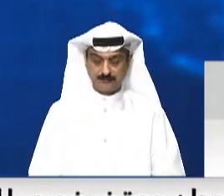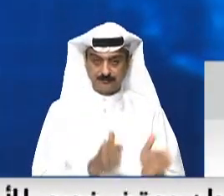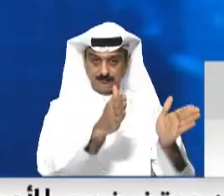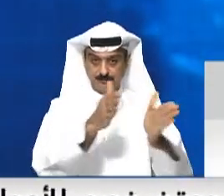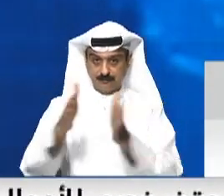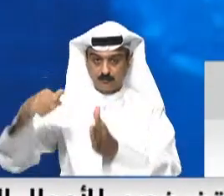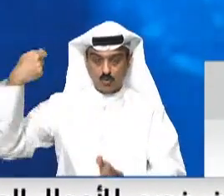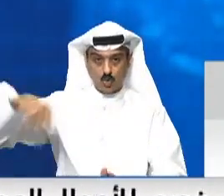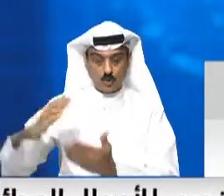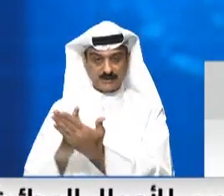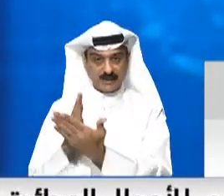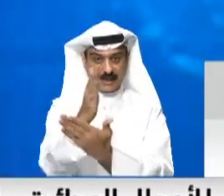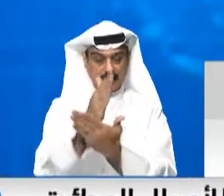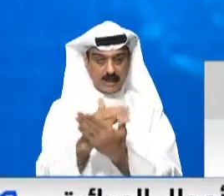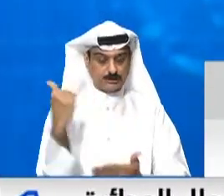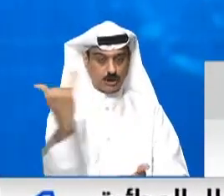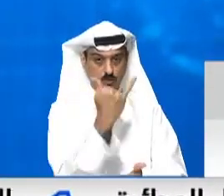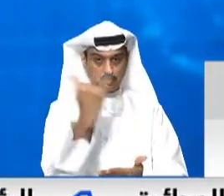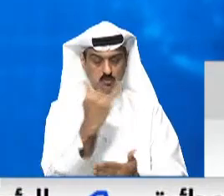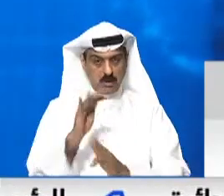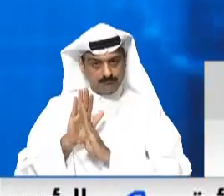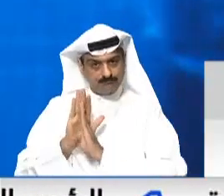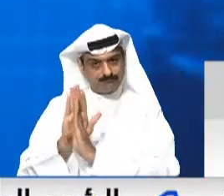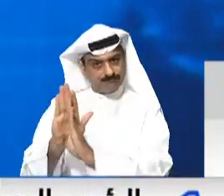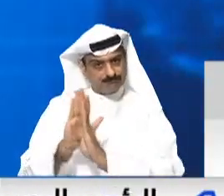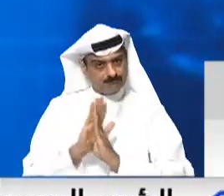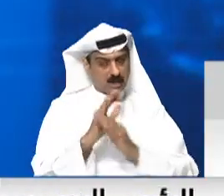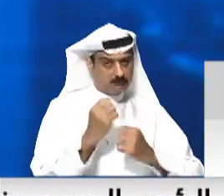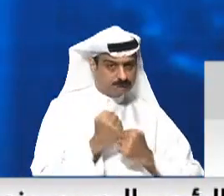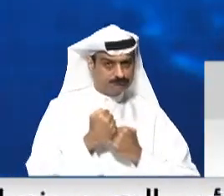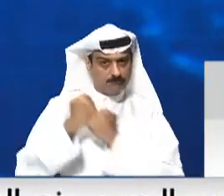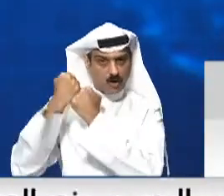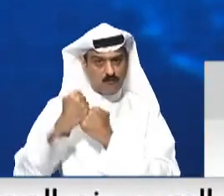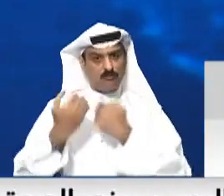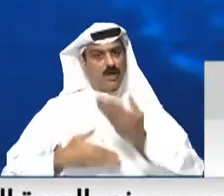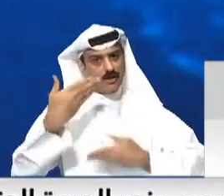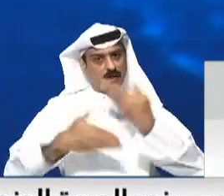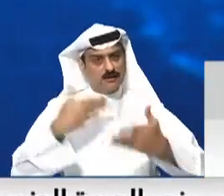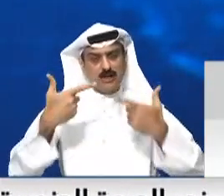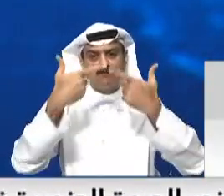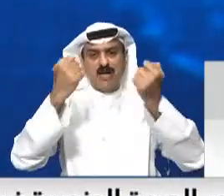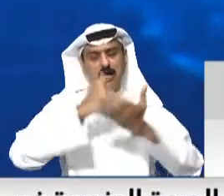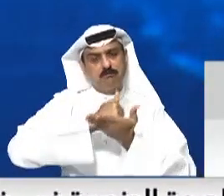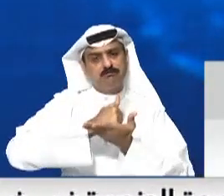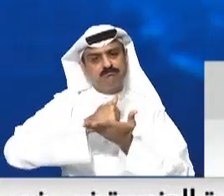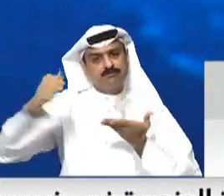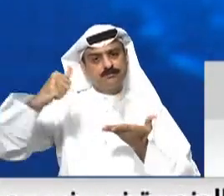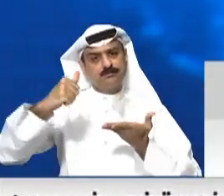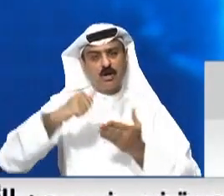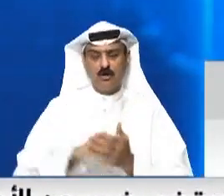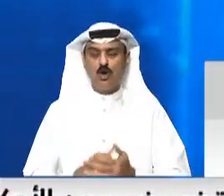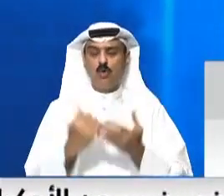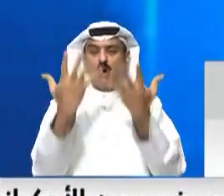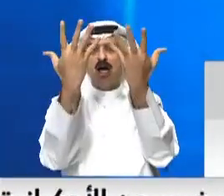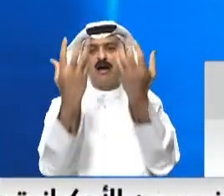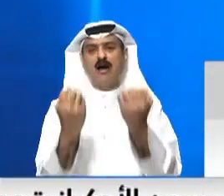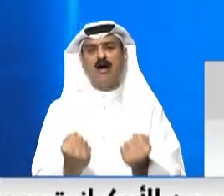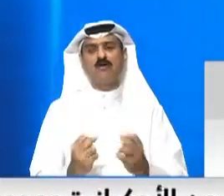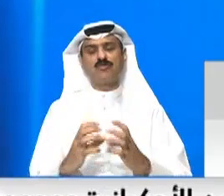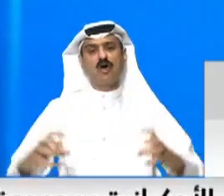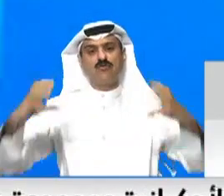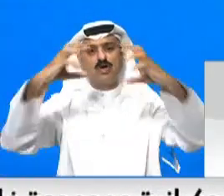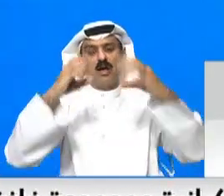الخارجية على أهمية دعم المساعي الدولية الرامية إلى وقف إطلاق النار وخفض التصعيد لإيجاد